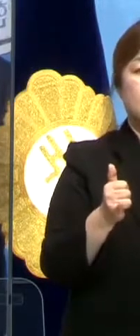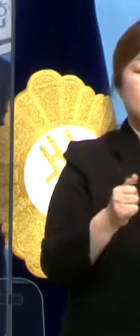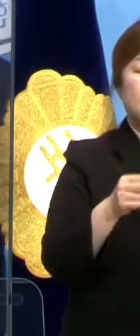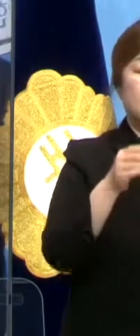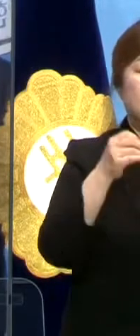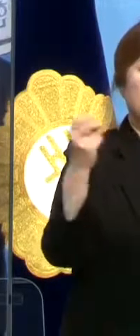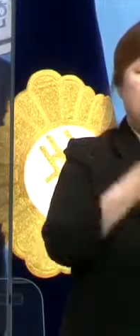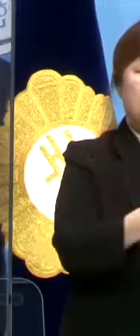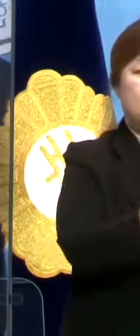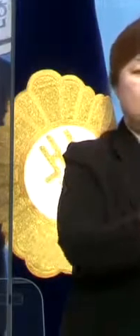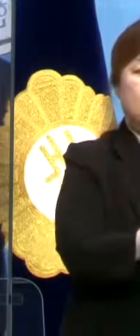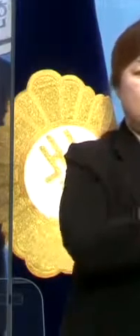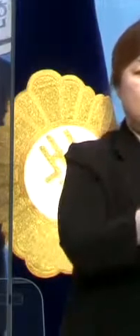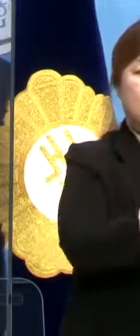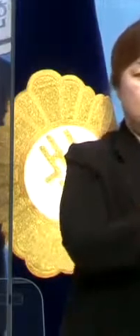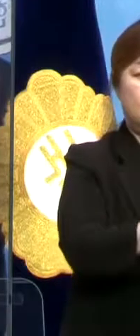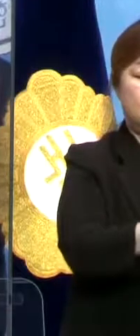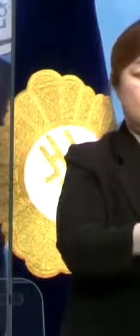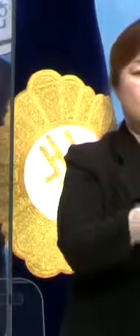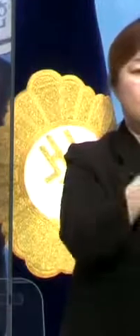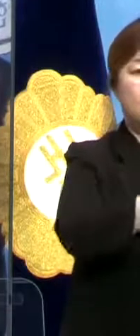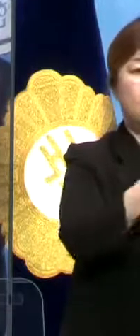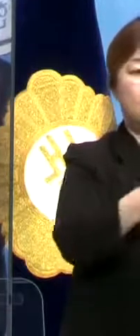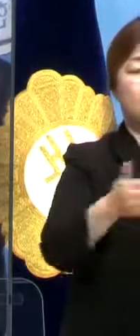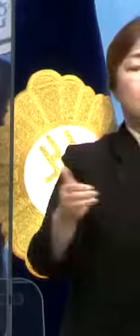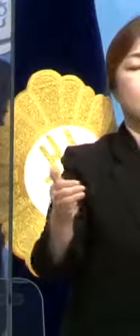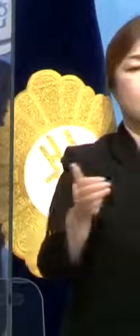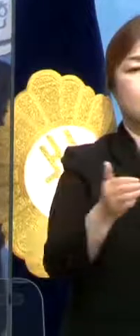제발 방지 찍 만들어야 됩니다 이상입니다